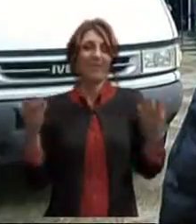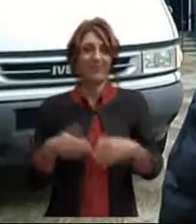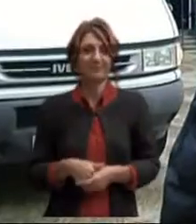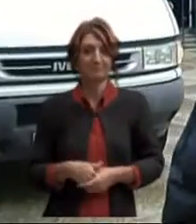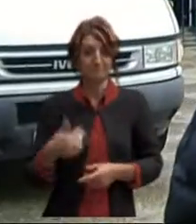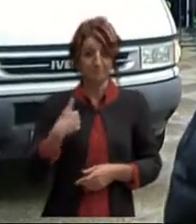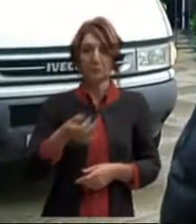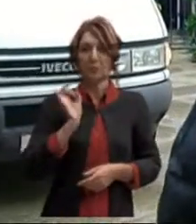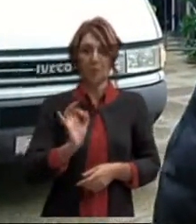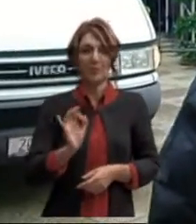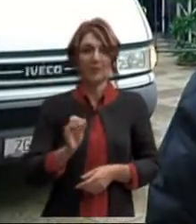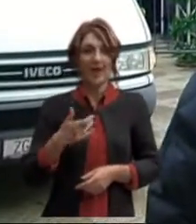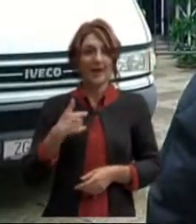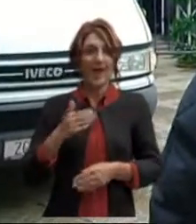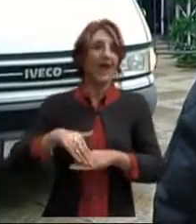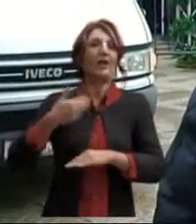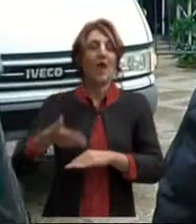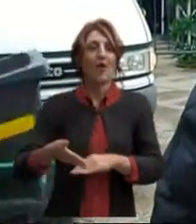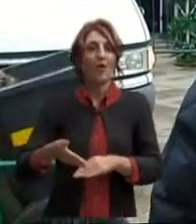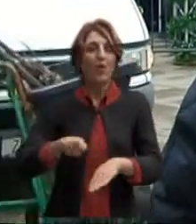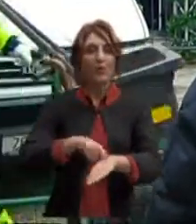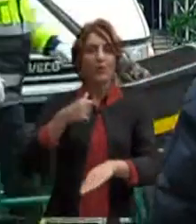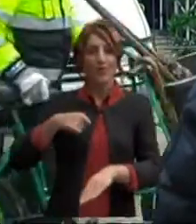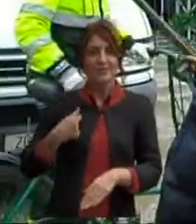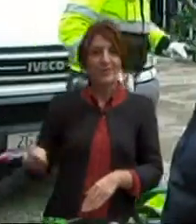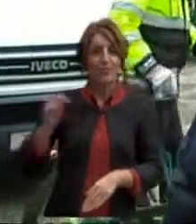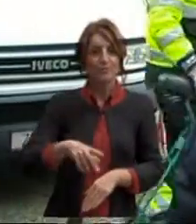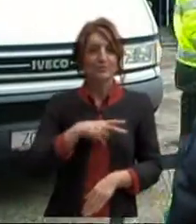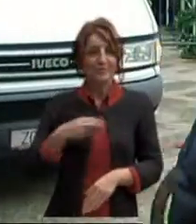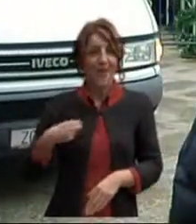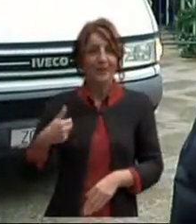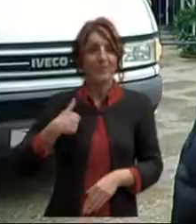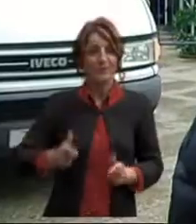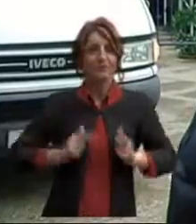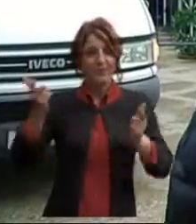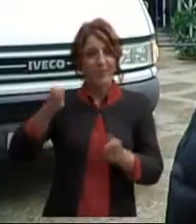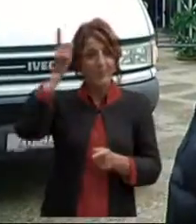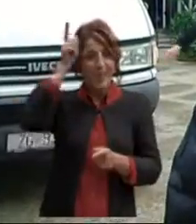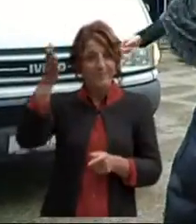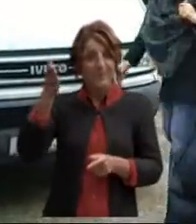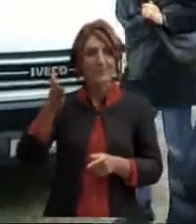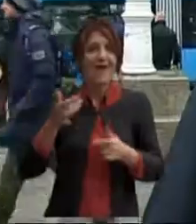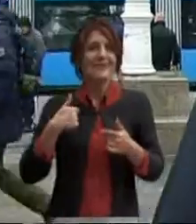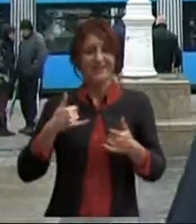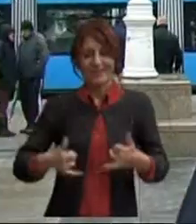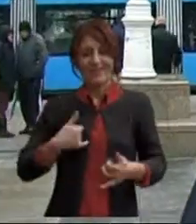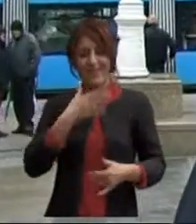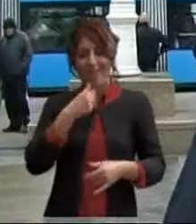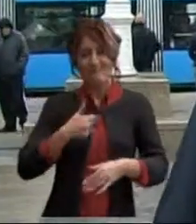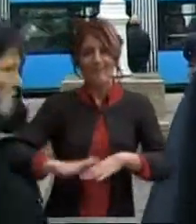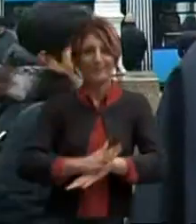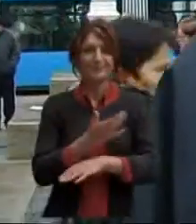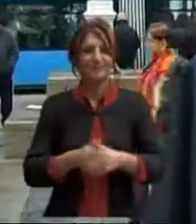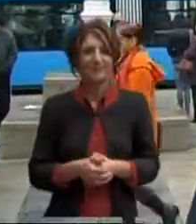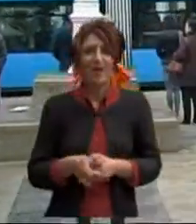dobro. Ja sam nakon dugo godina opet u Zagrebu. Ja živim u Njemačkoj i lijepo se osjećam ovdje. Mene je da